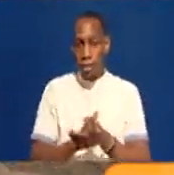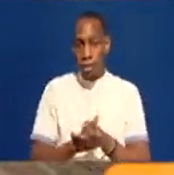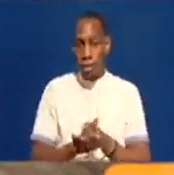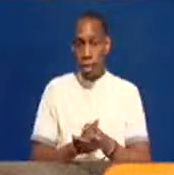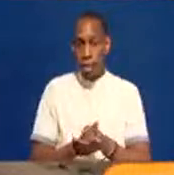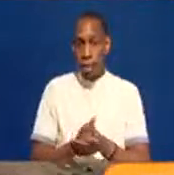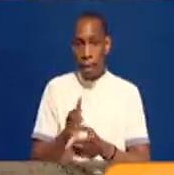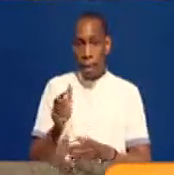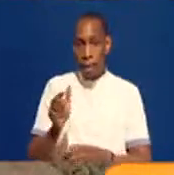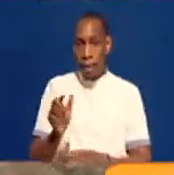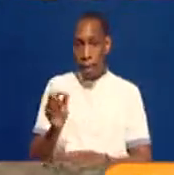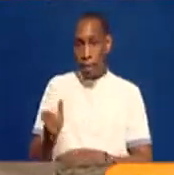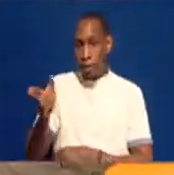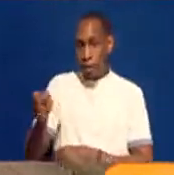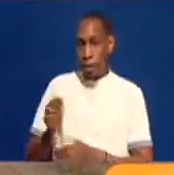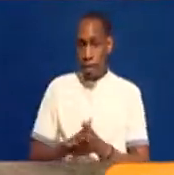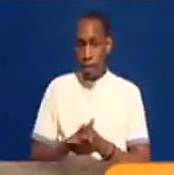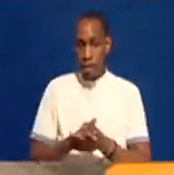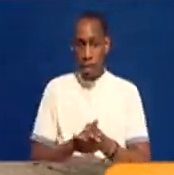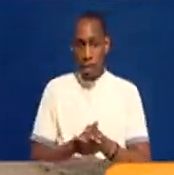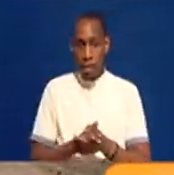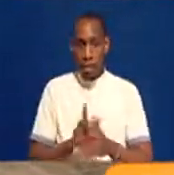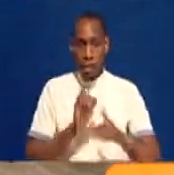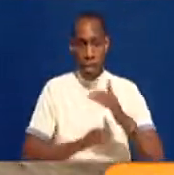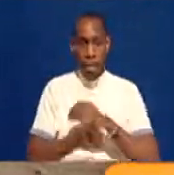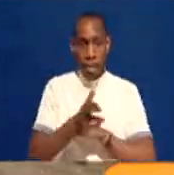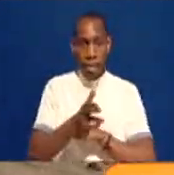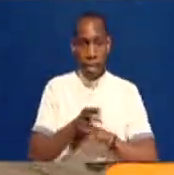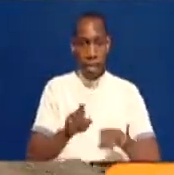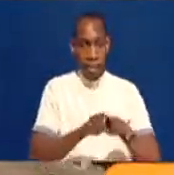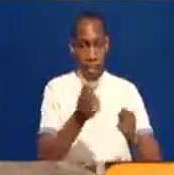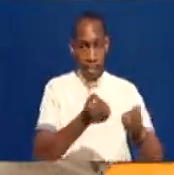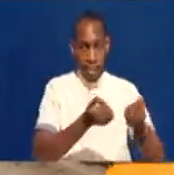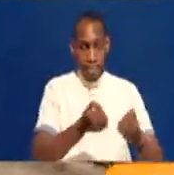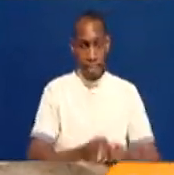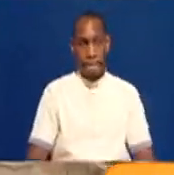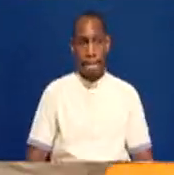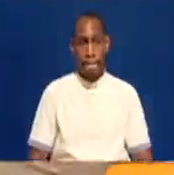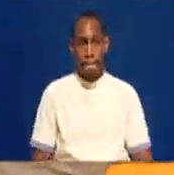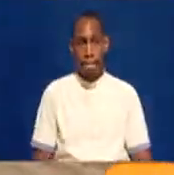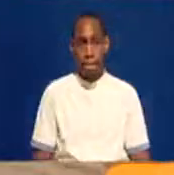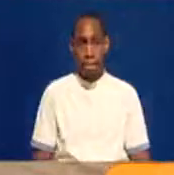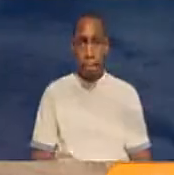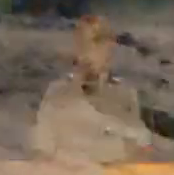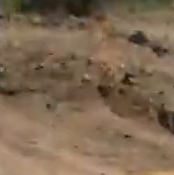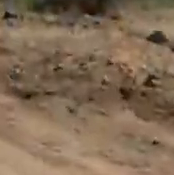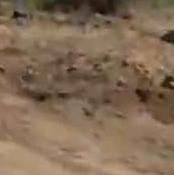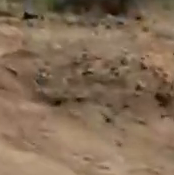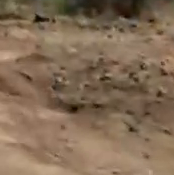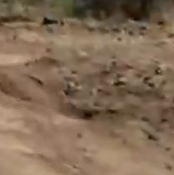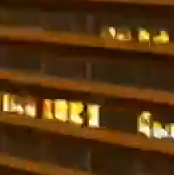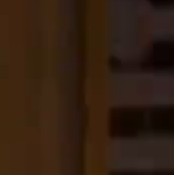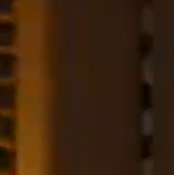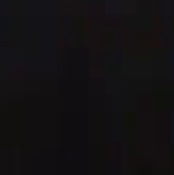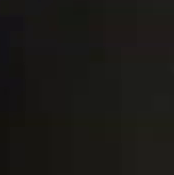aliyefyatua risasi yenyewe kuwa ndani ya gari hilo. Hassan Mugambi, Citizen TV.